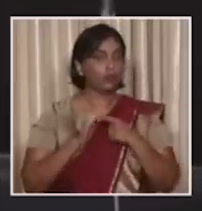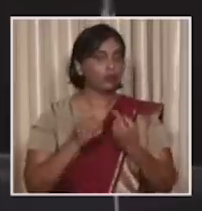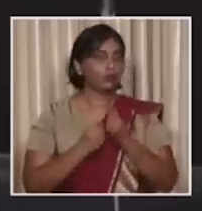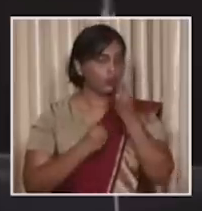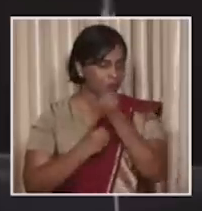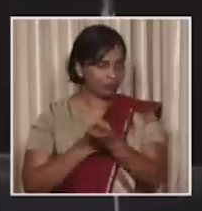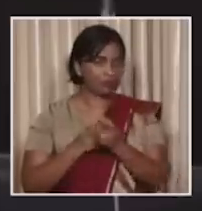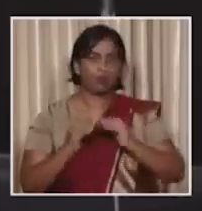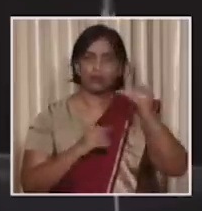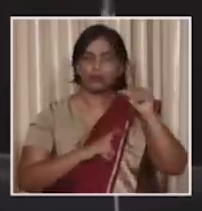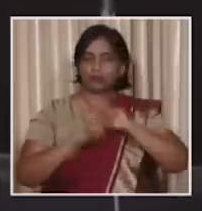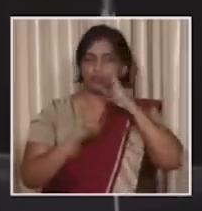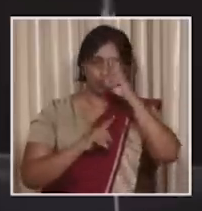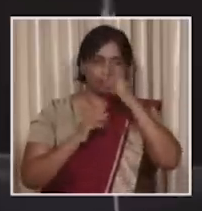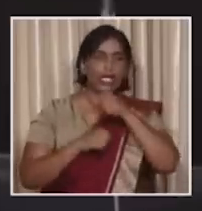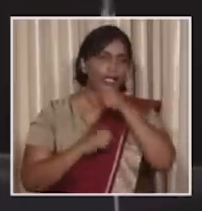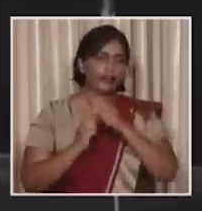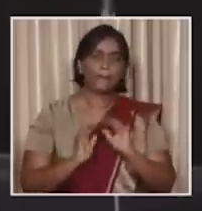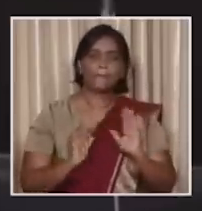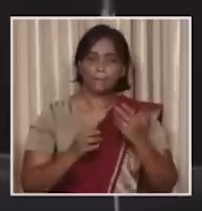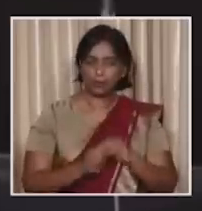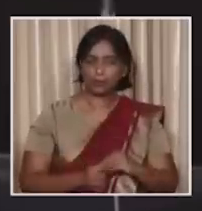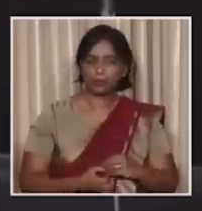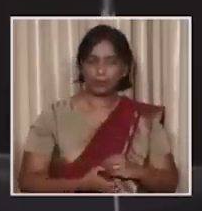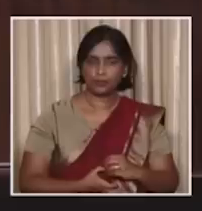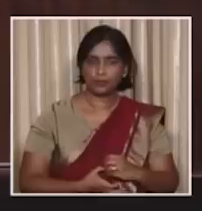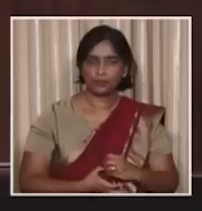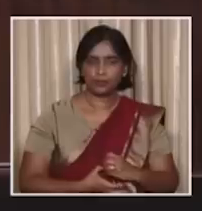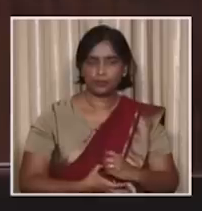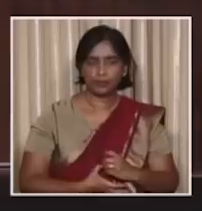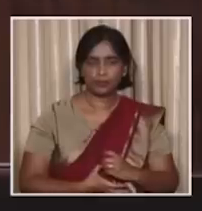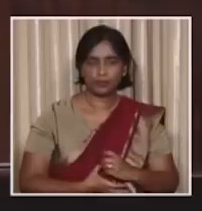ලබාගෙන ඊළඟ සති කිහිපය තුළ සමුග පරීක්ෂණ ආරම්භ කරන්න. හරි.